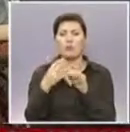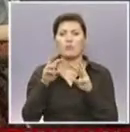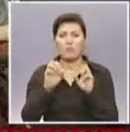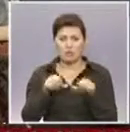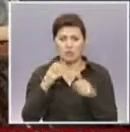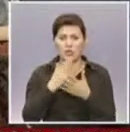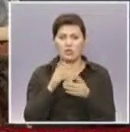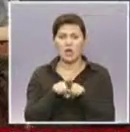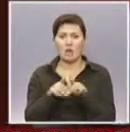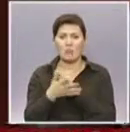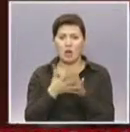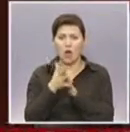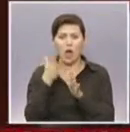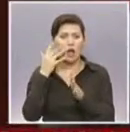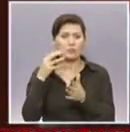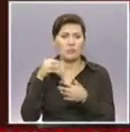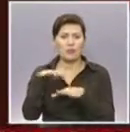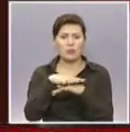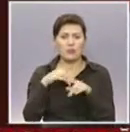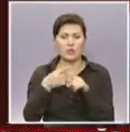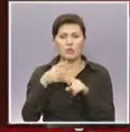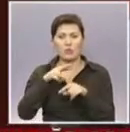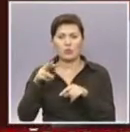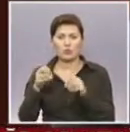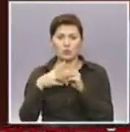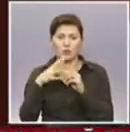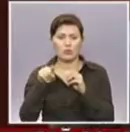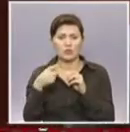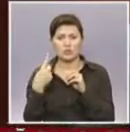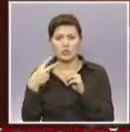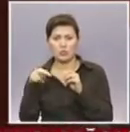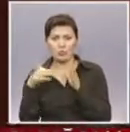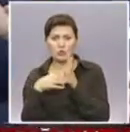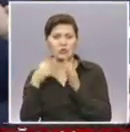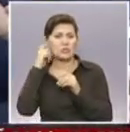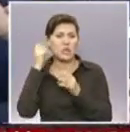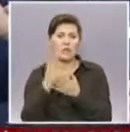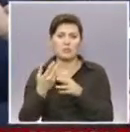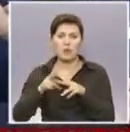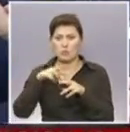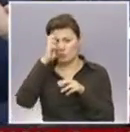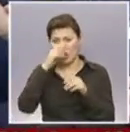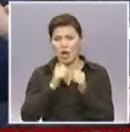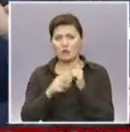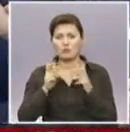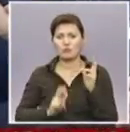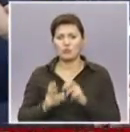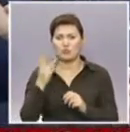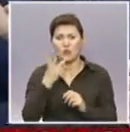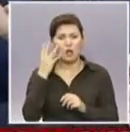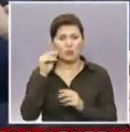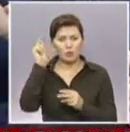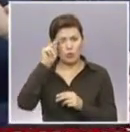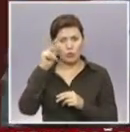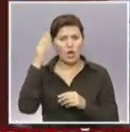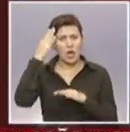мүмкіндік барын жеткізді. Өйткен Алматы халқының 500,000-ға жуығын 14 пен 29 жастағылар құрайды. Ал еліміздегі әр үшінші студент Алматыда оқиды,